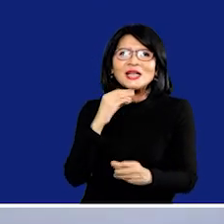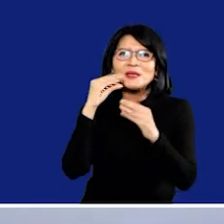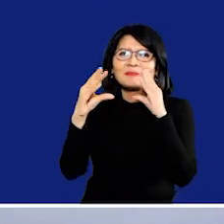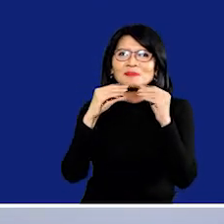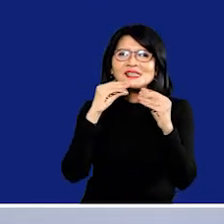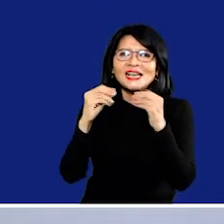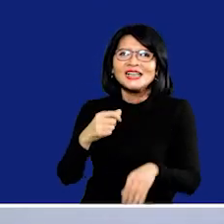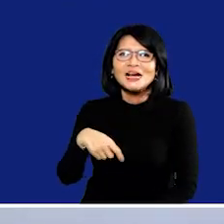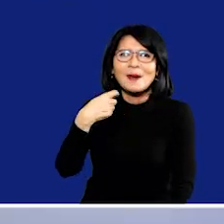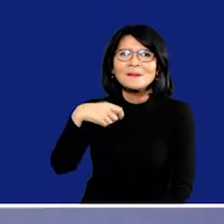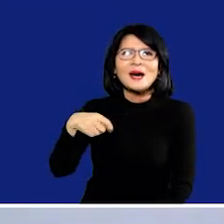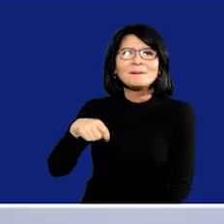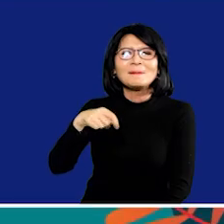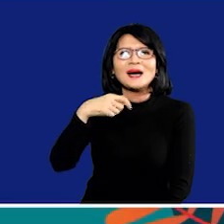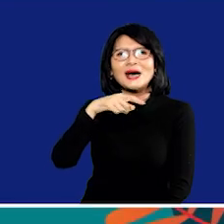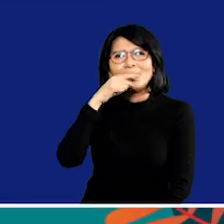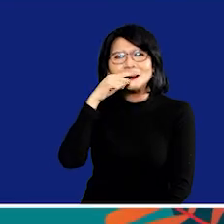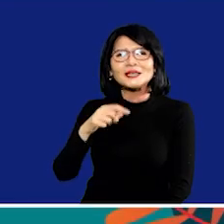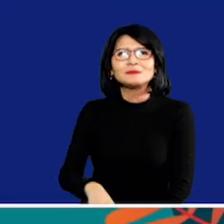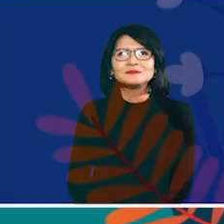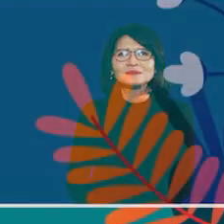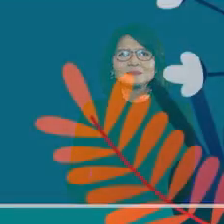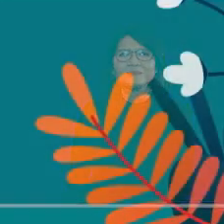untuk berbicara dengan Mas Menteri.